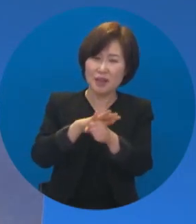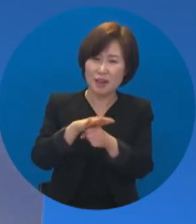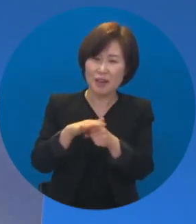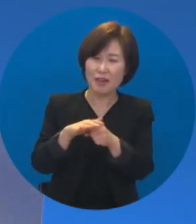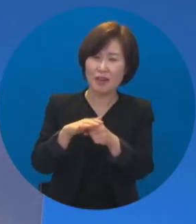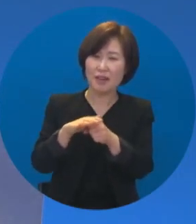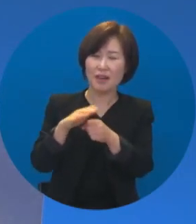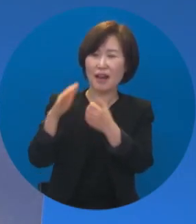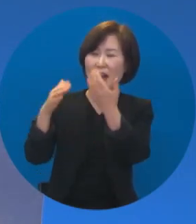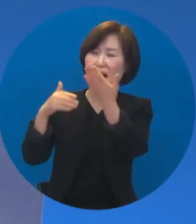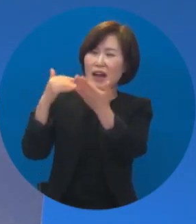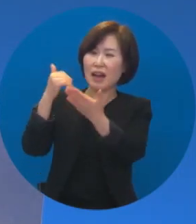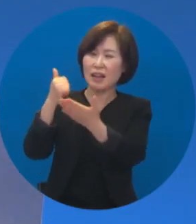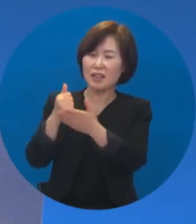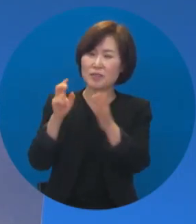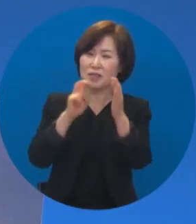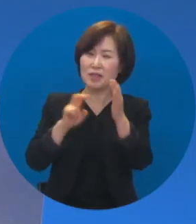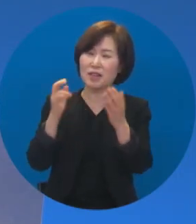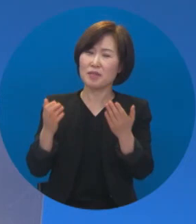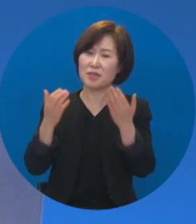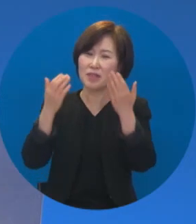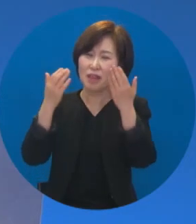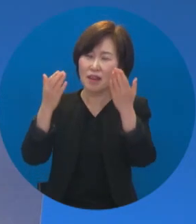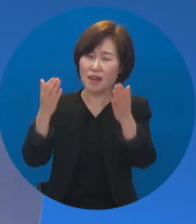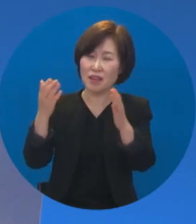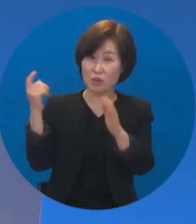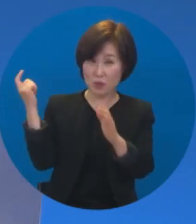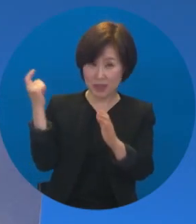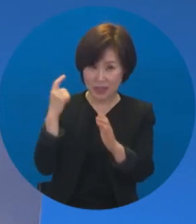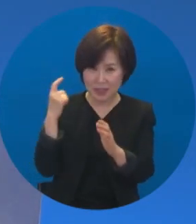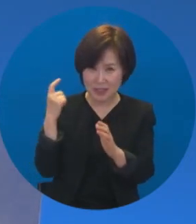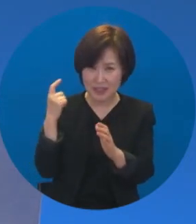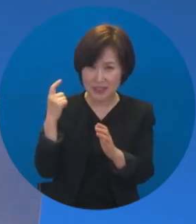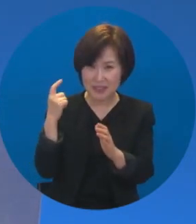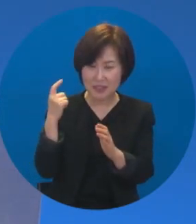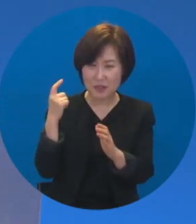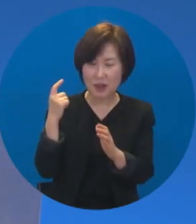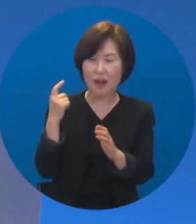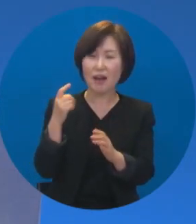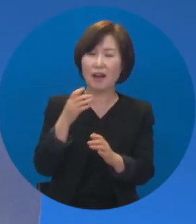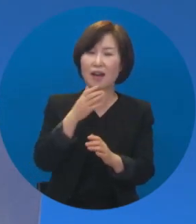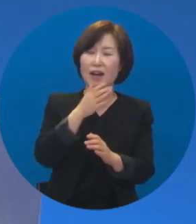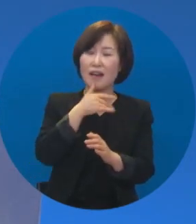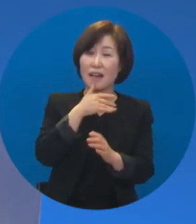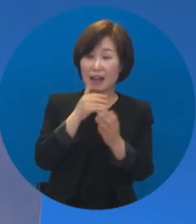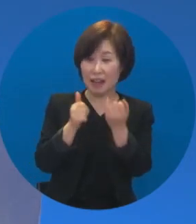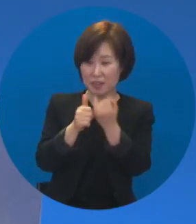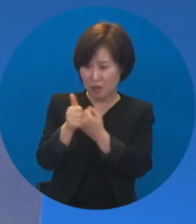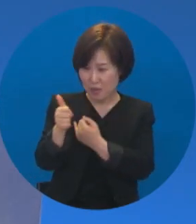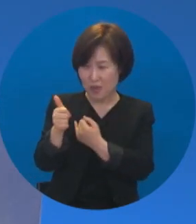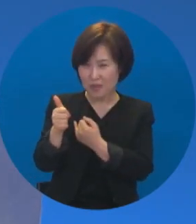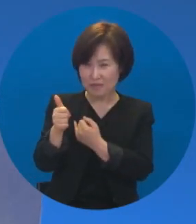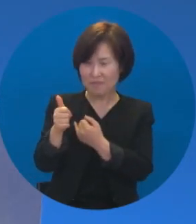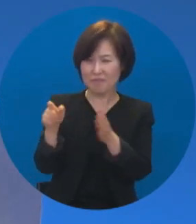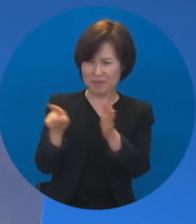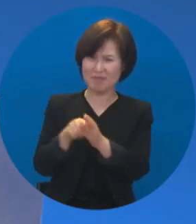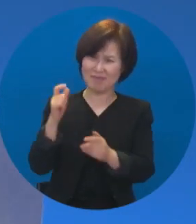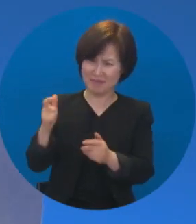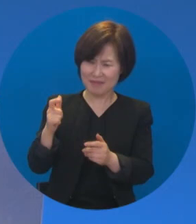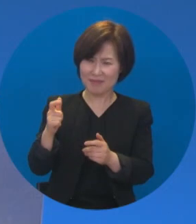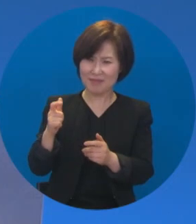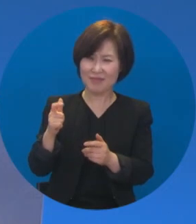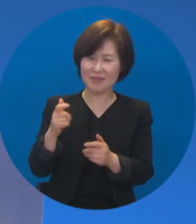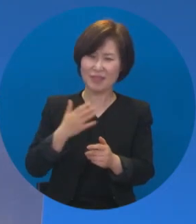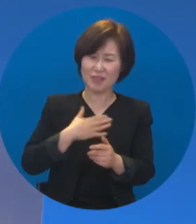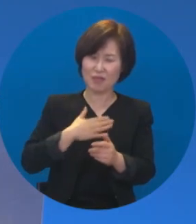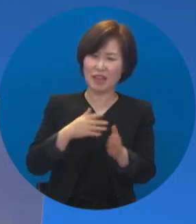다시 손을 내리는 모습을 제가 보고 그제야 제 안에 평안이 생기기 시작했어요.